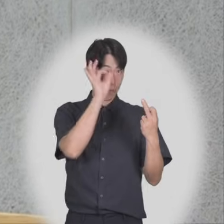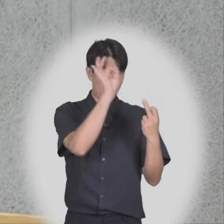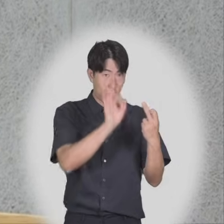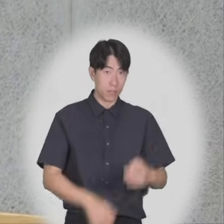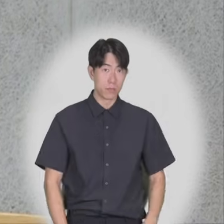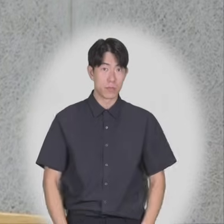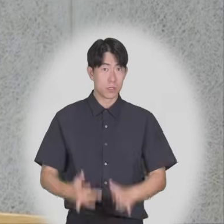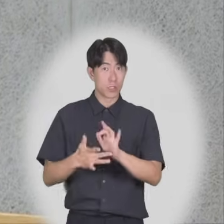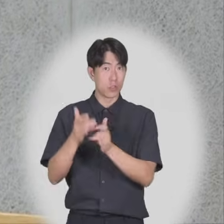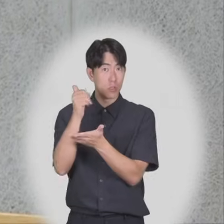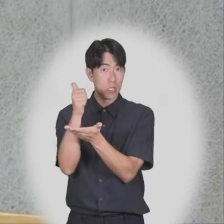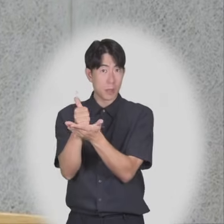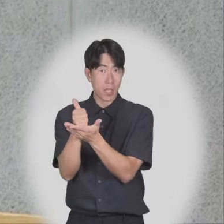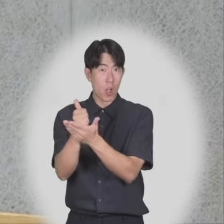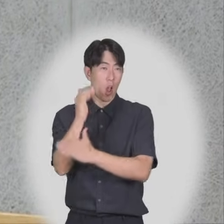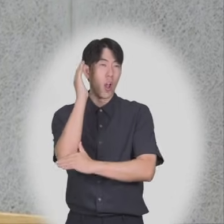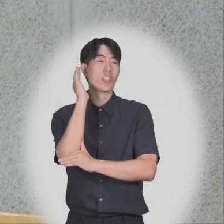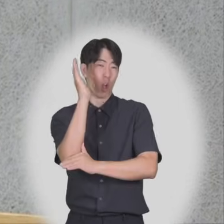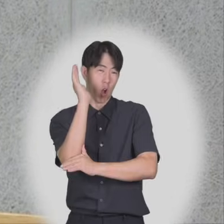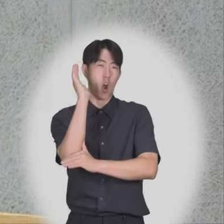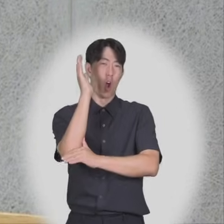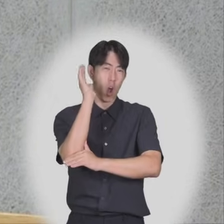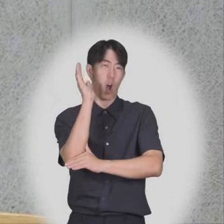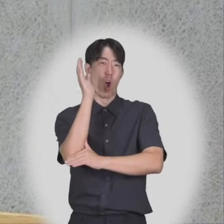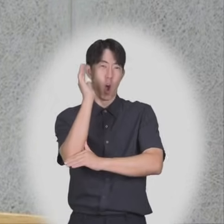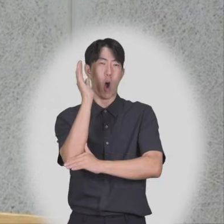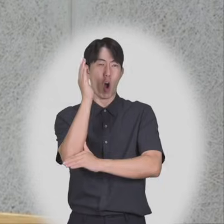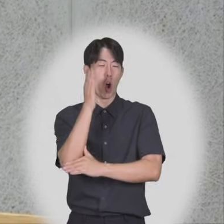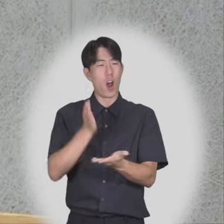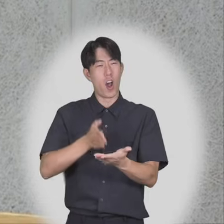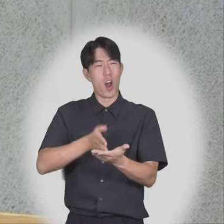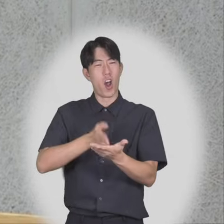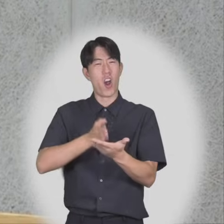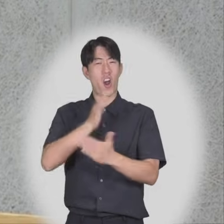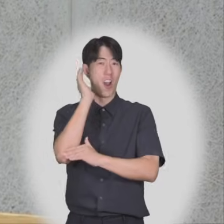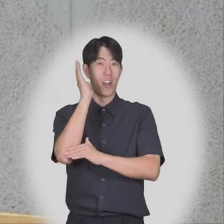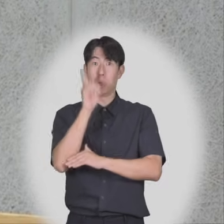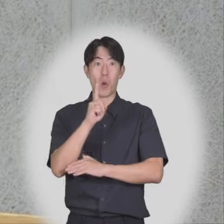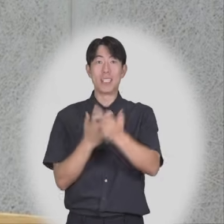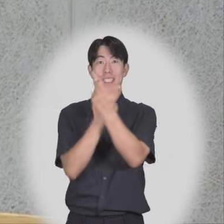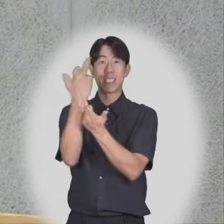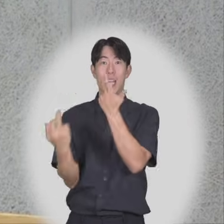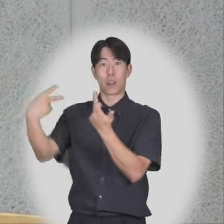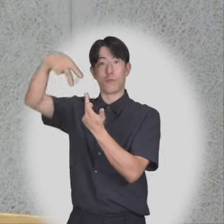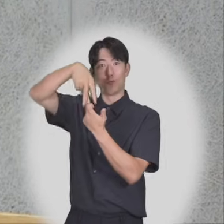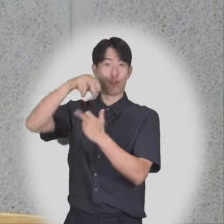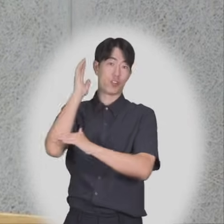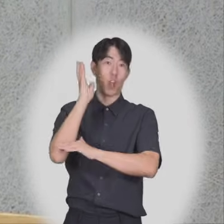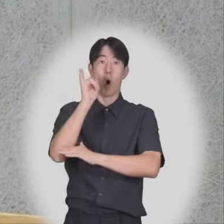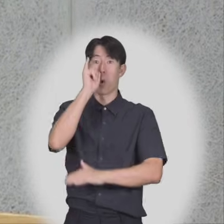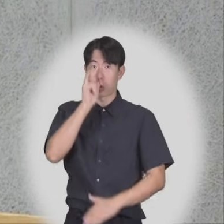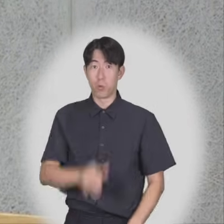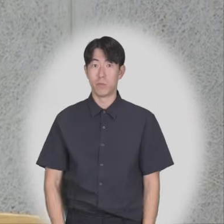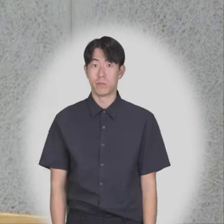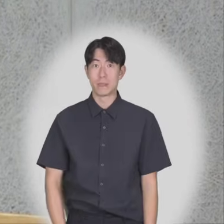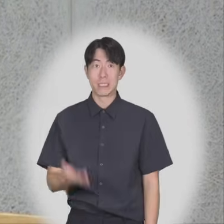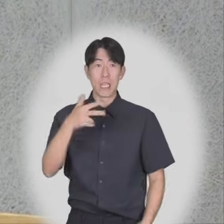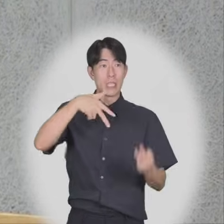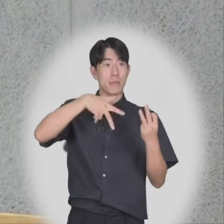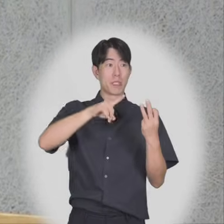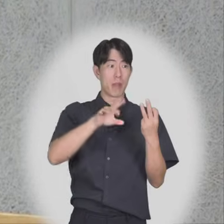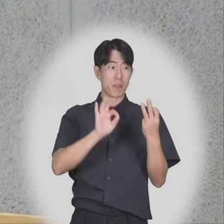12장까지는요, 예수님께서 주로 설교 형식으로 가르치셨어요. 유명하게는 산상설교가 있었고요. 근데